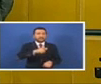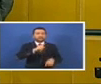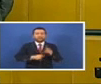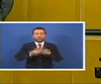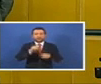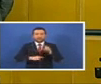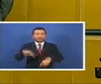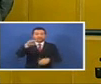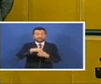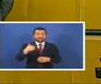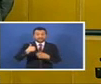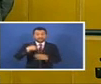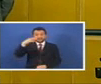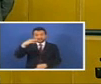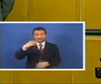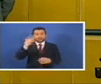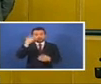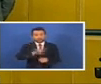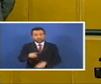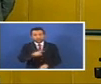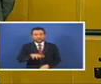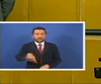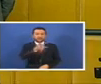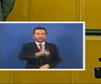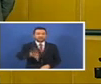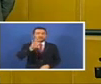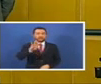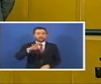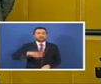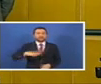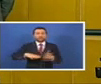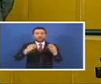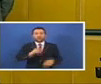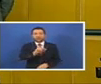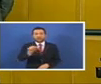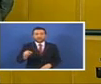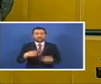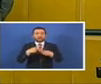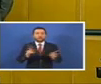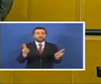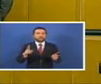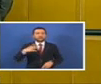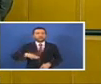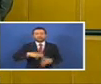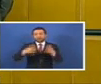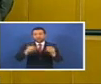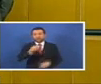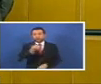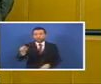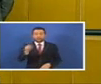politikaların bizleri, Kürtleri, demokrasi talebi olanların, özgürlük talepleri